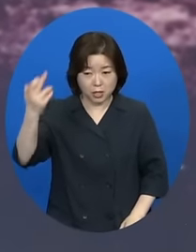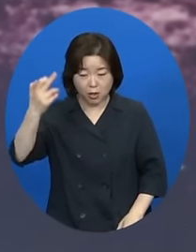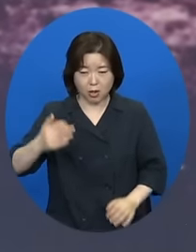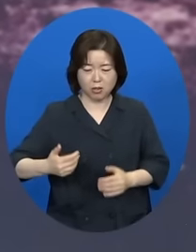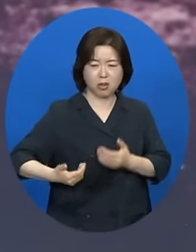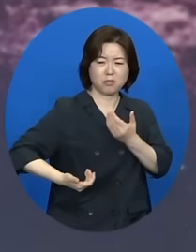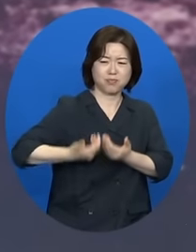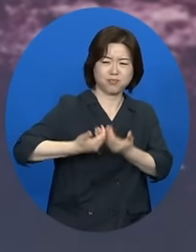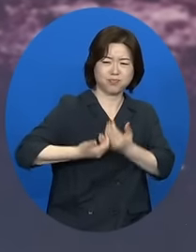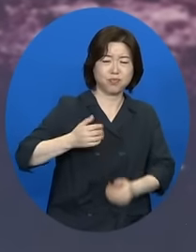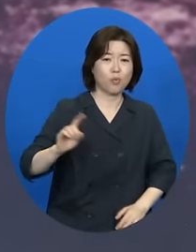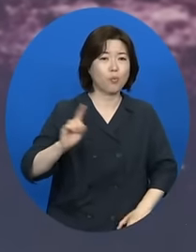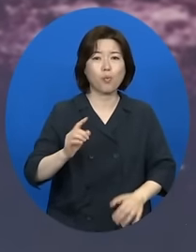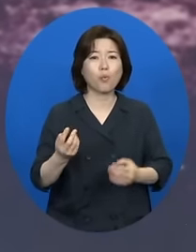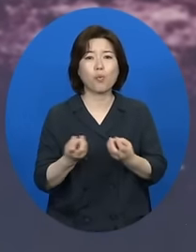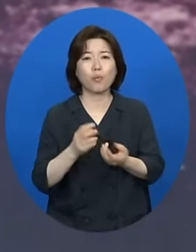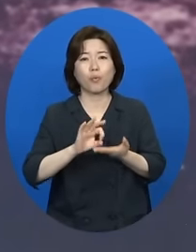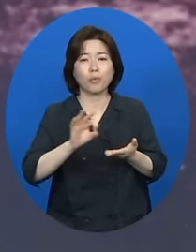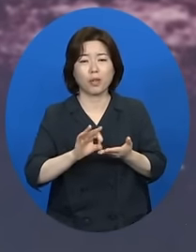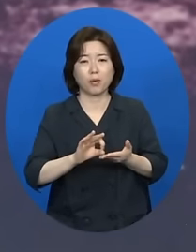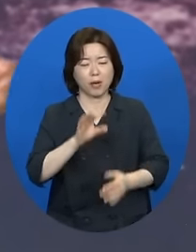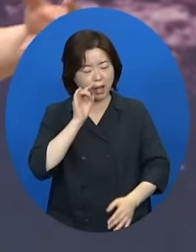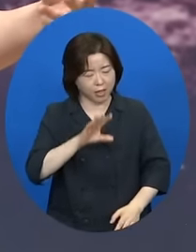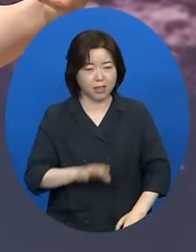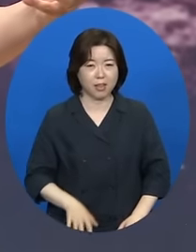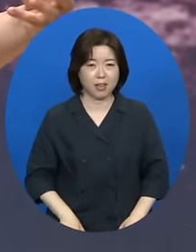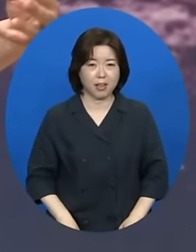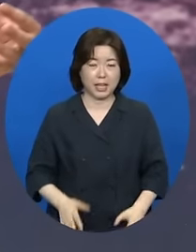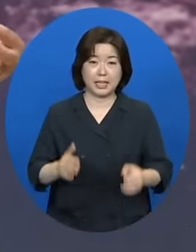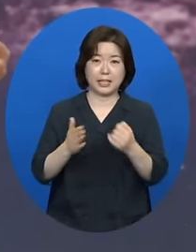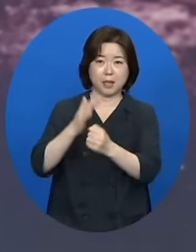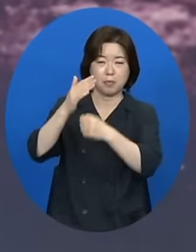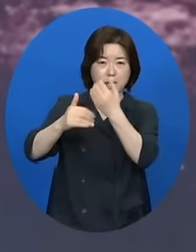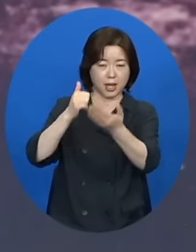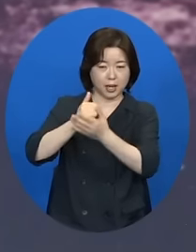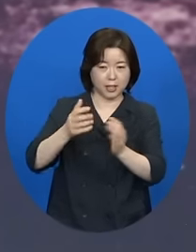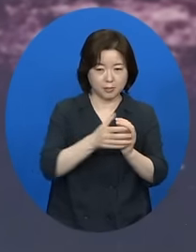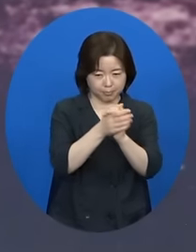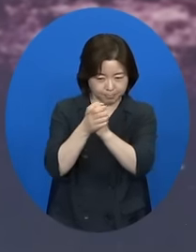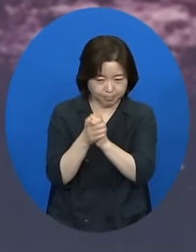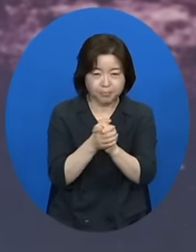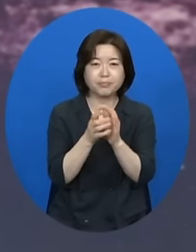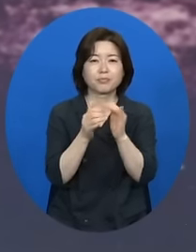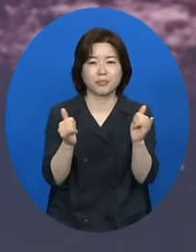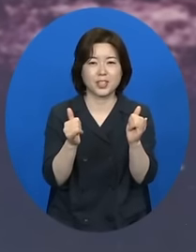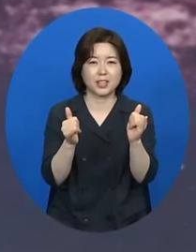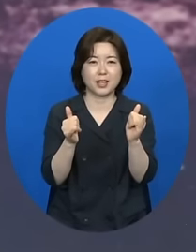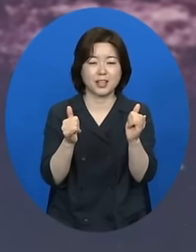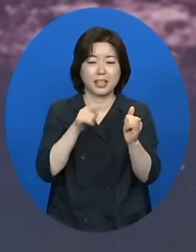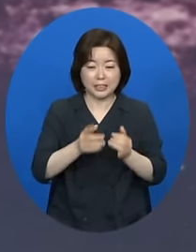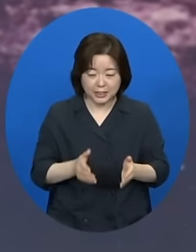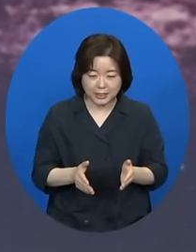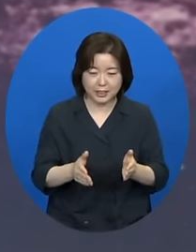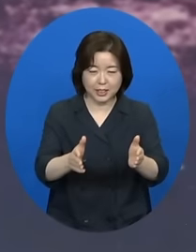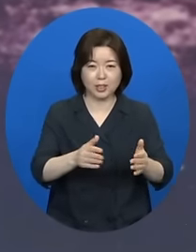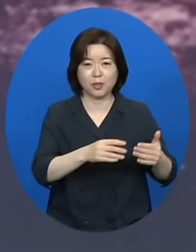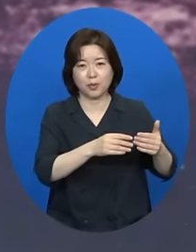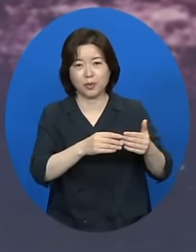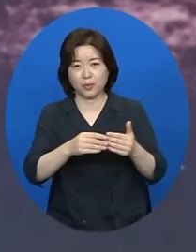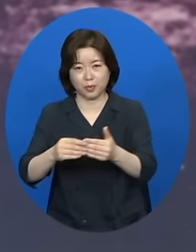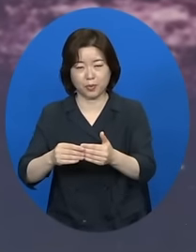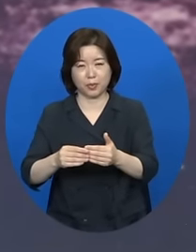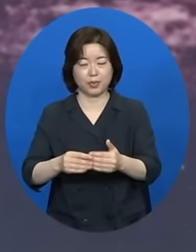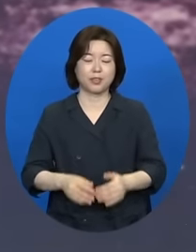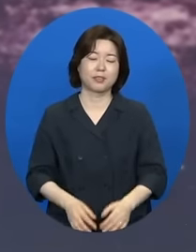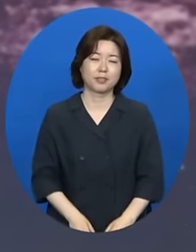있어요. 어떻게 쓸 수 있어요? 못 쓰죠. 그러니까 하나님은 화해케 하시는 자로 그 길로 인도를 하신